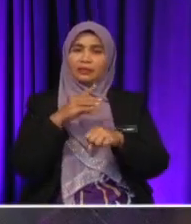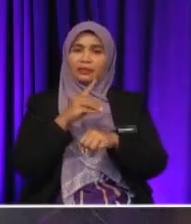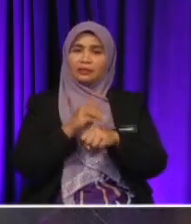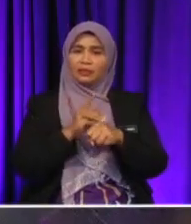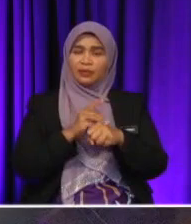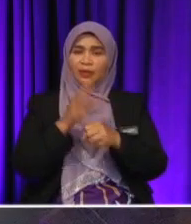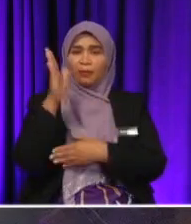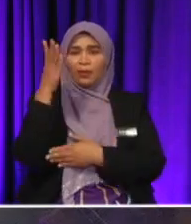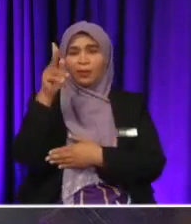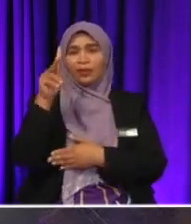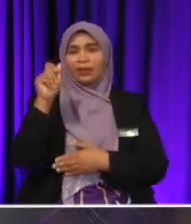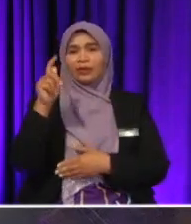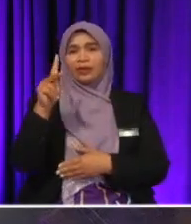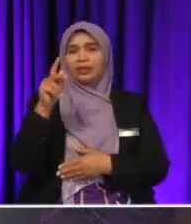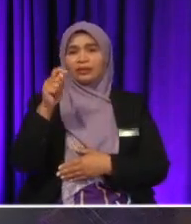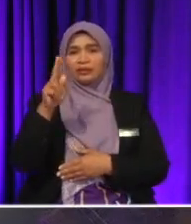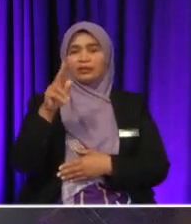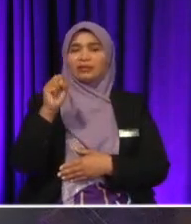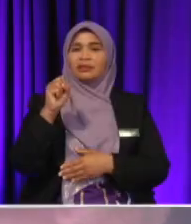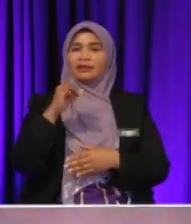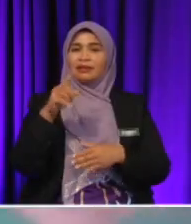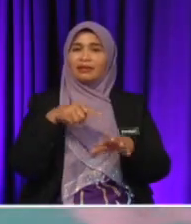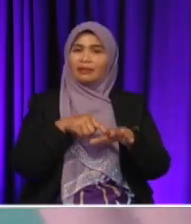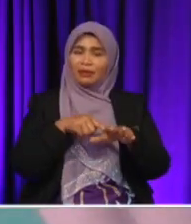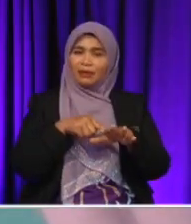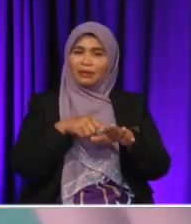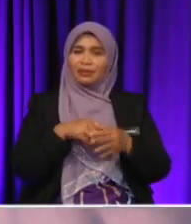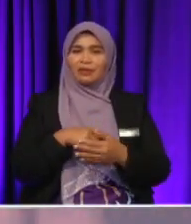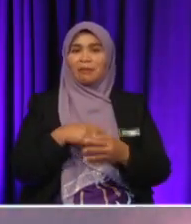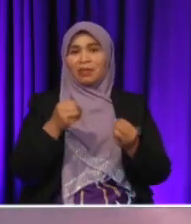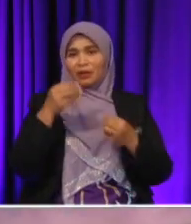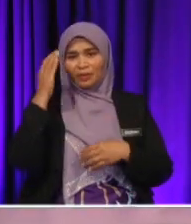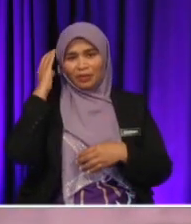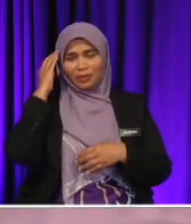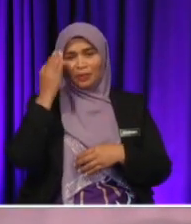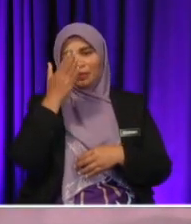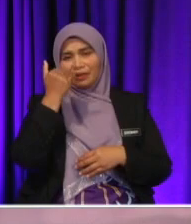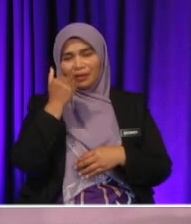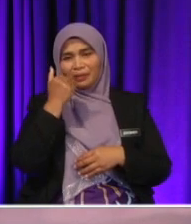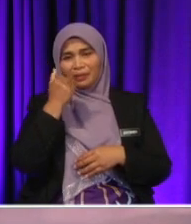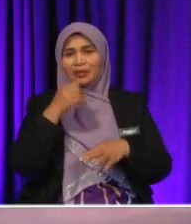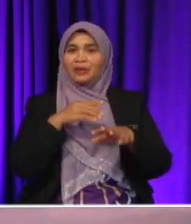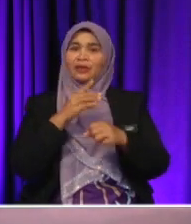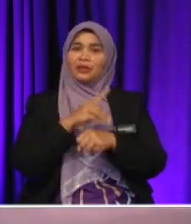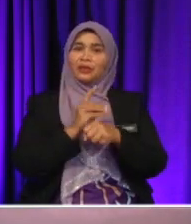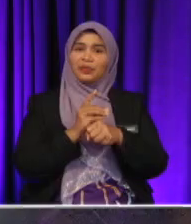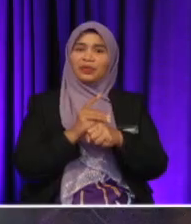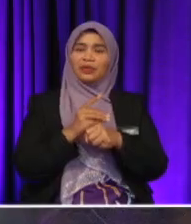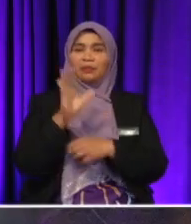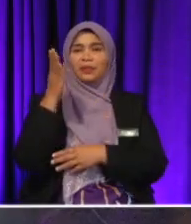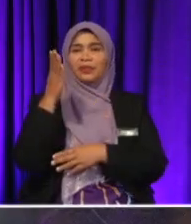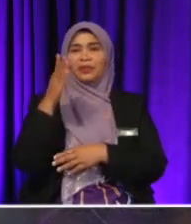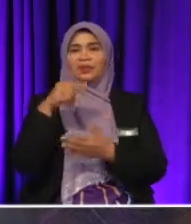adalah daun pokok kek tes nah tahu kenapa Duri pokok kekris menjadi daun